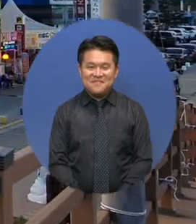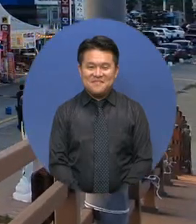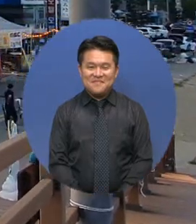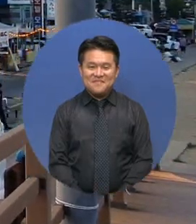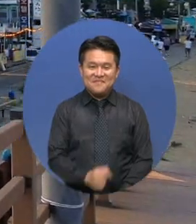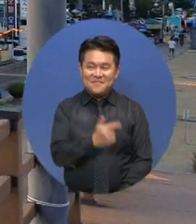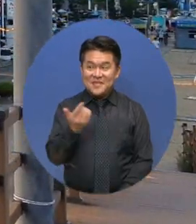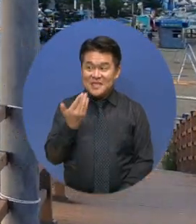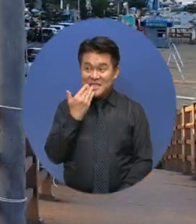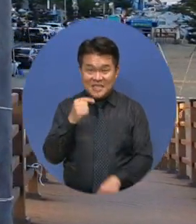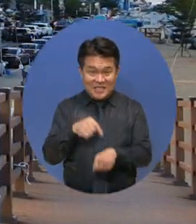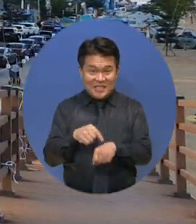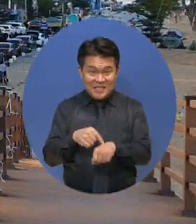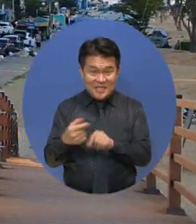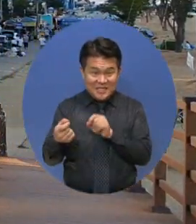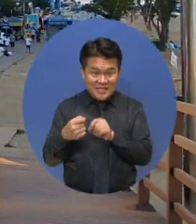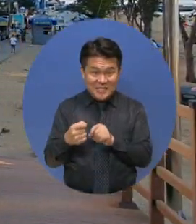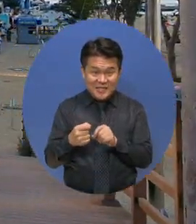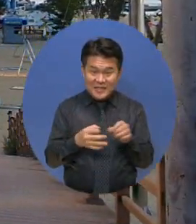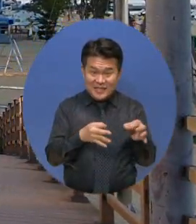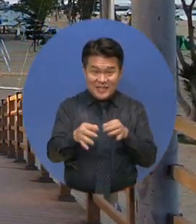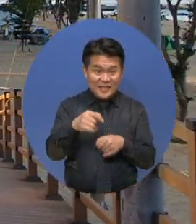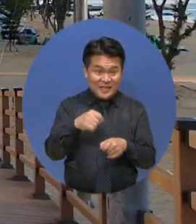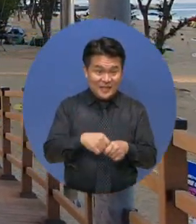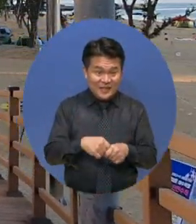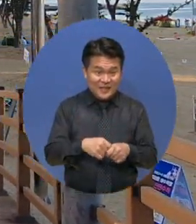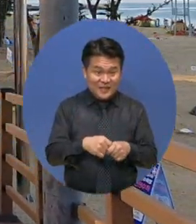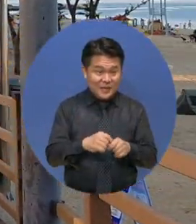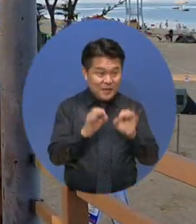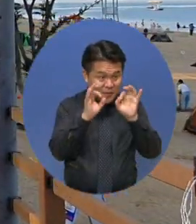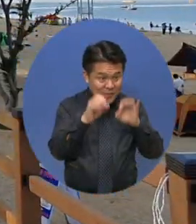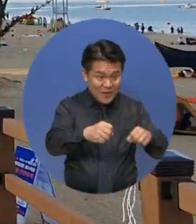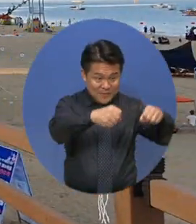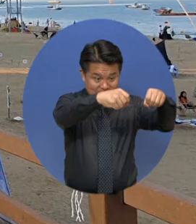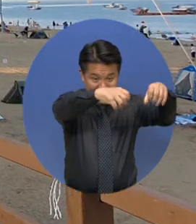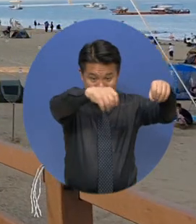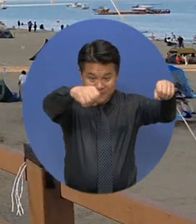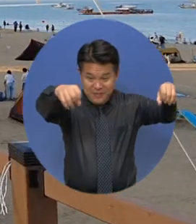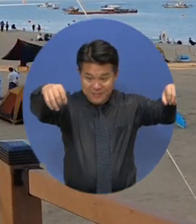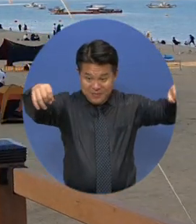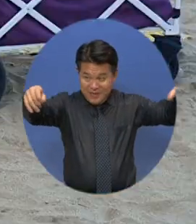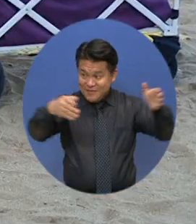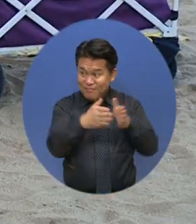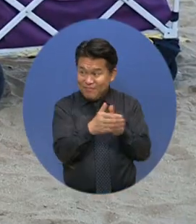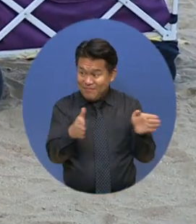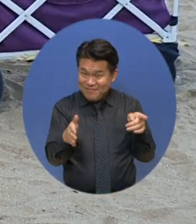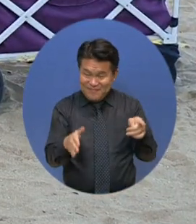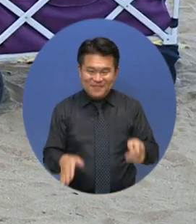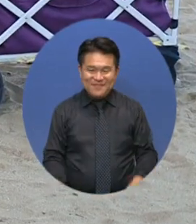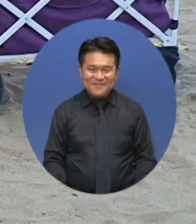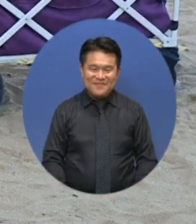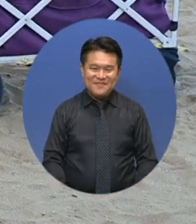저녁 시간이 되자 저녁 장사를 위해 식당에는 하나둘씩 화려한 조명이 켜지고